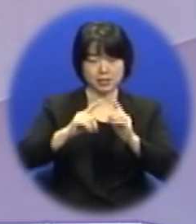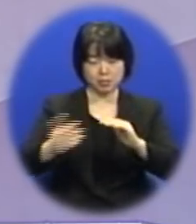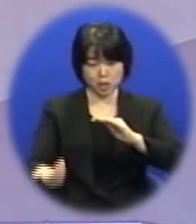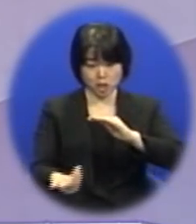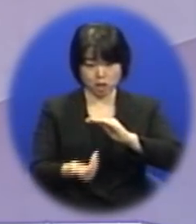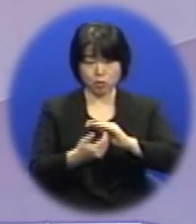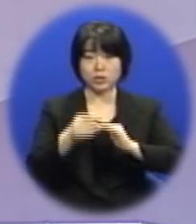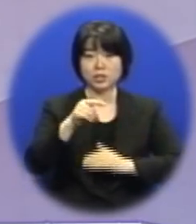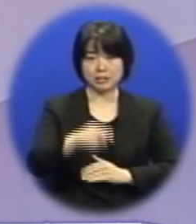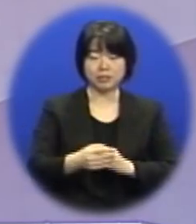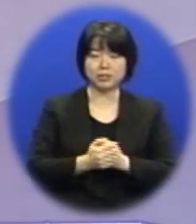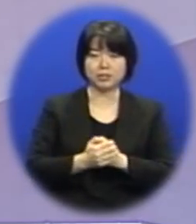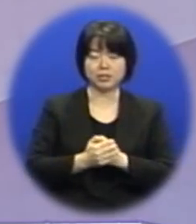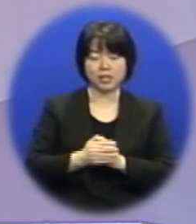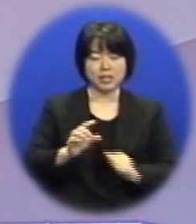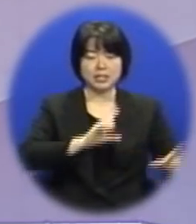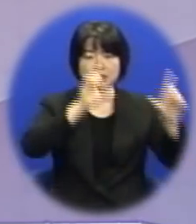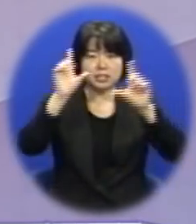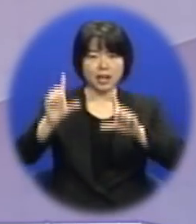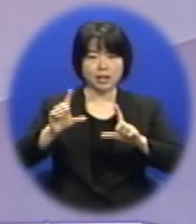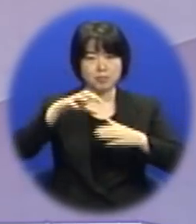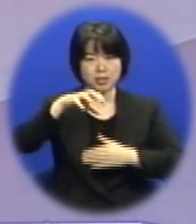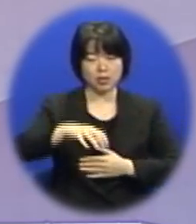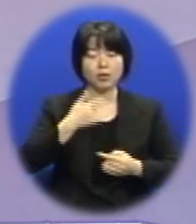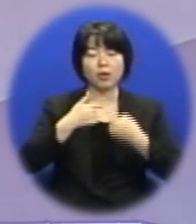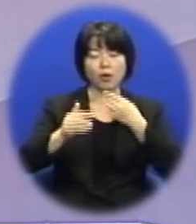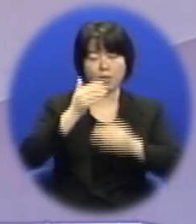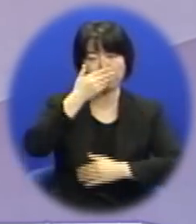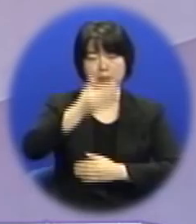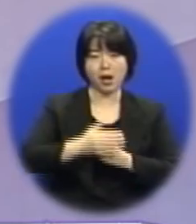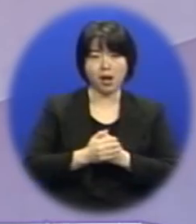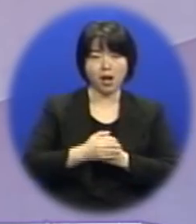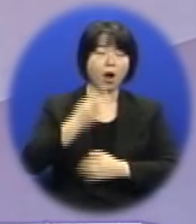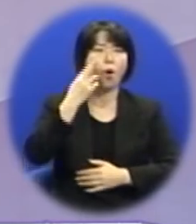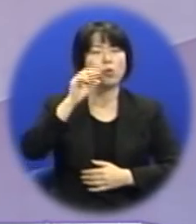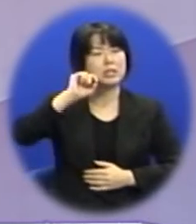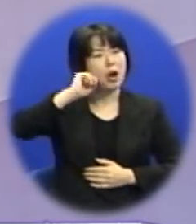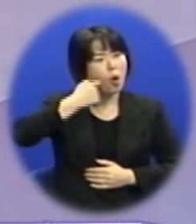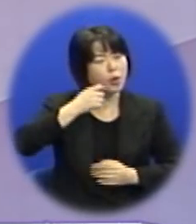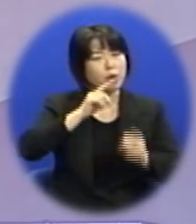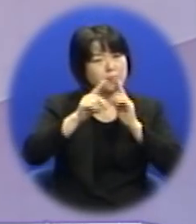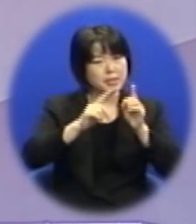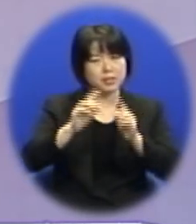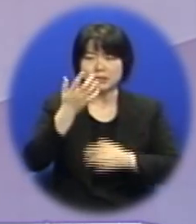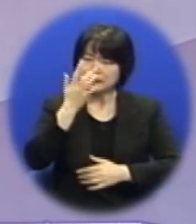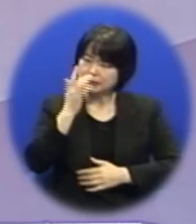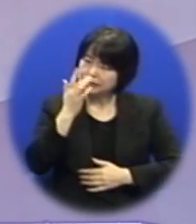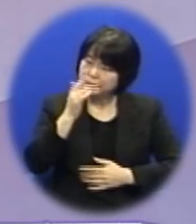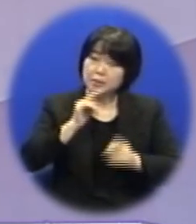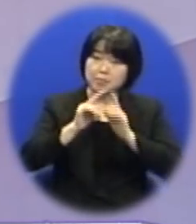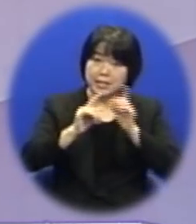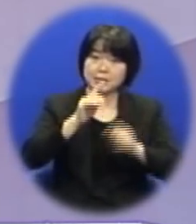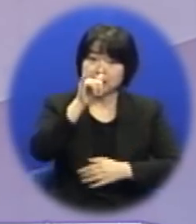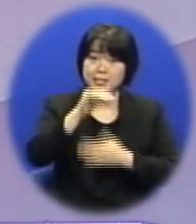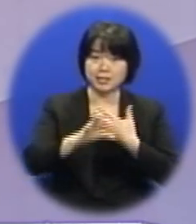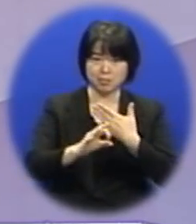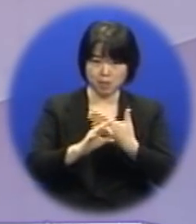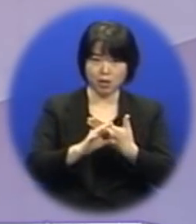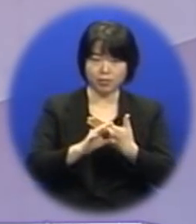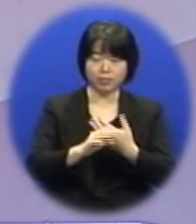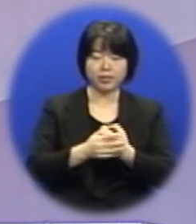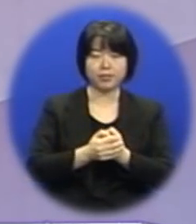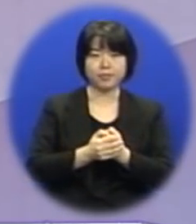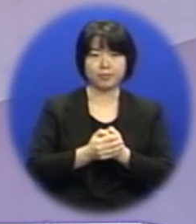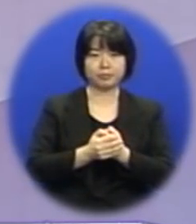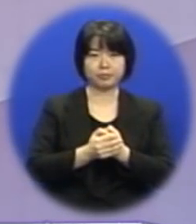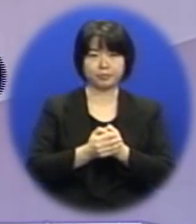이루어지는 것을 여러분의 삶에서 경험하게 되는 겁니다. 혹시 아주 어려운 말씀, 이해가 안 되는 말씀, 그런 말씀이